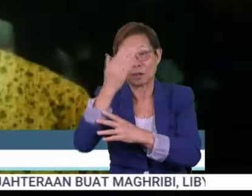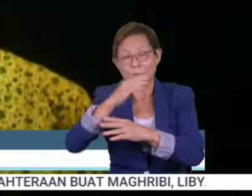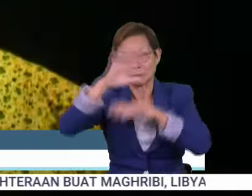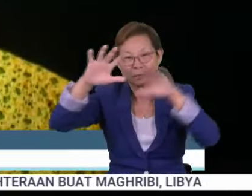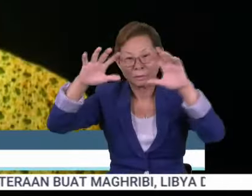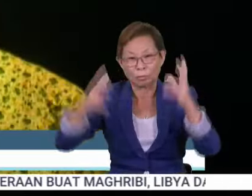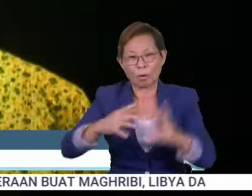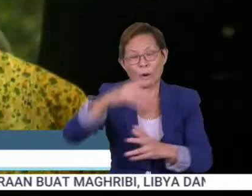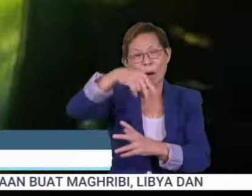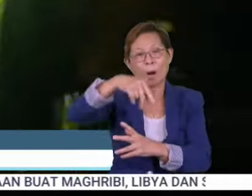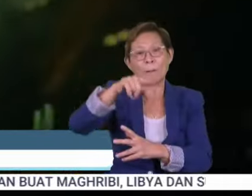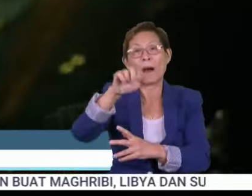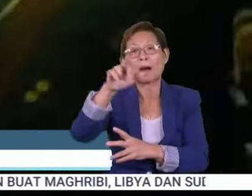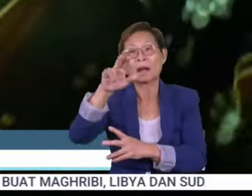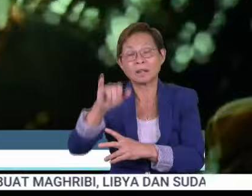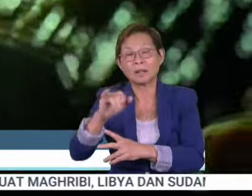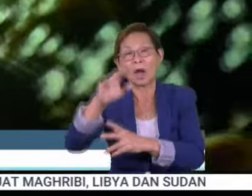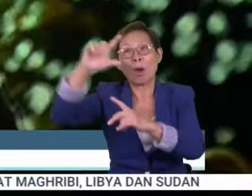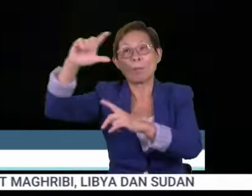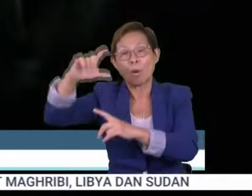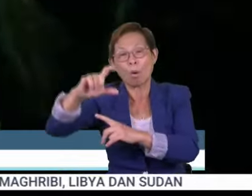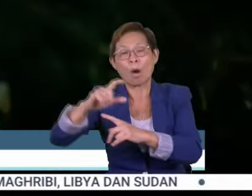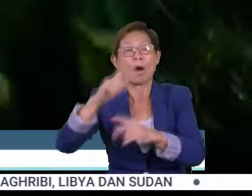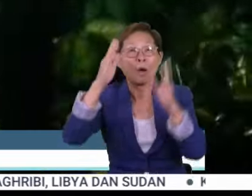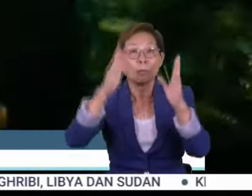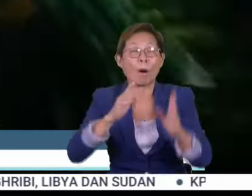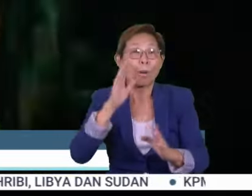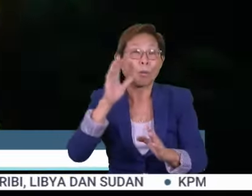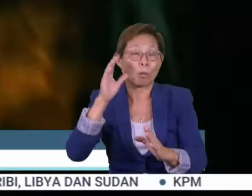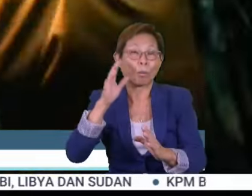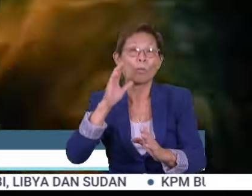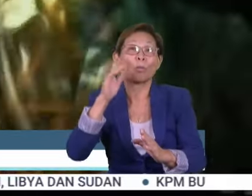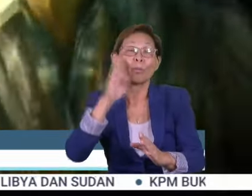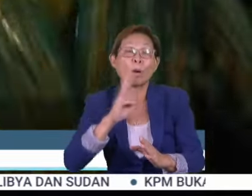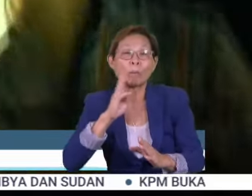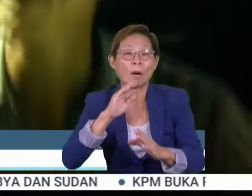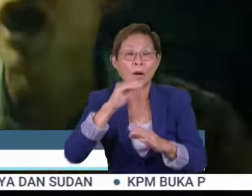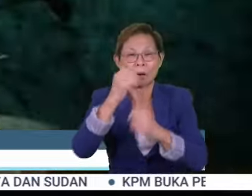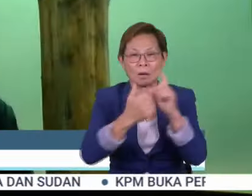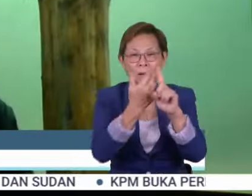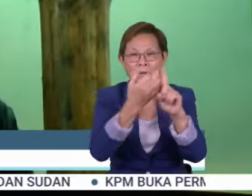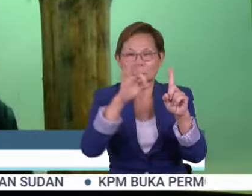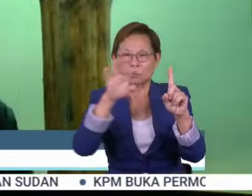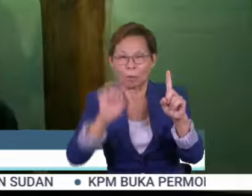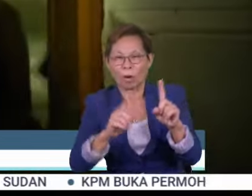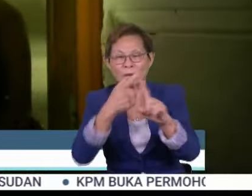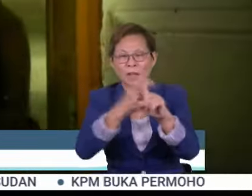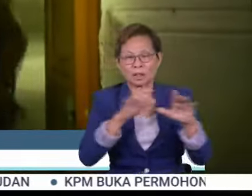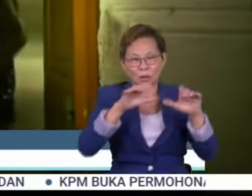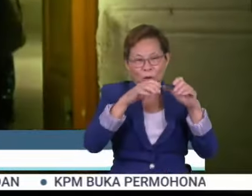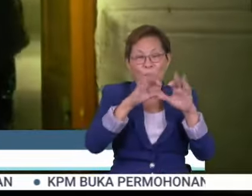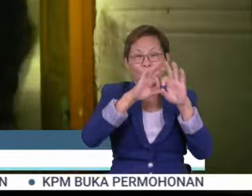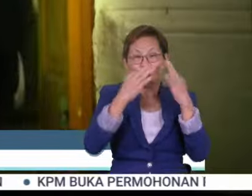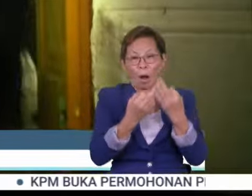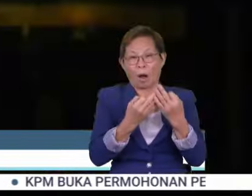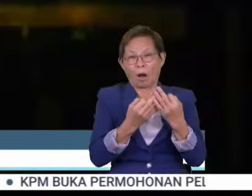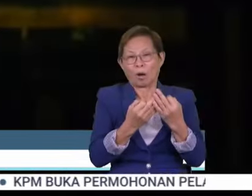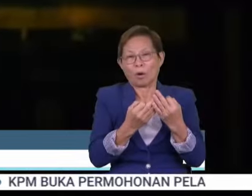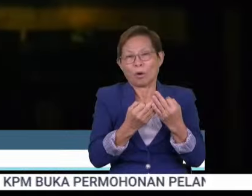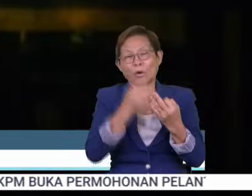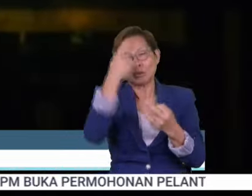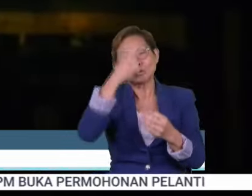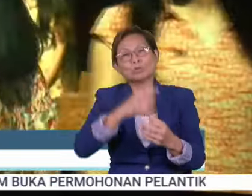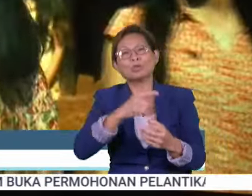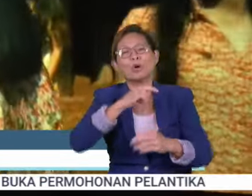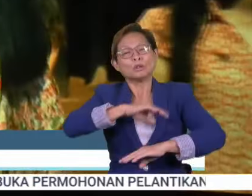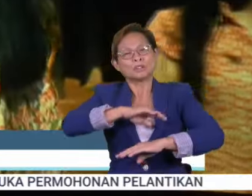Filem Pagari Bulan mengisahkan kaum wanita pada awal 1940-an dirampas dari keluarga untuk dijadikan pemuas nafsu tentera di